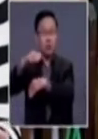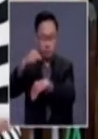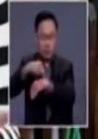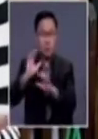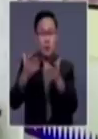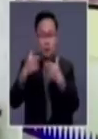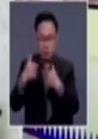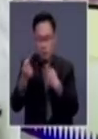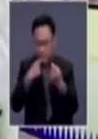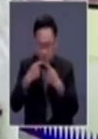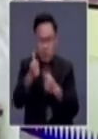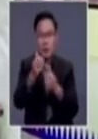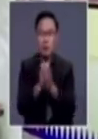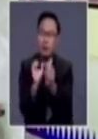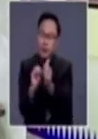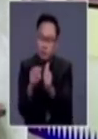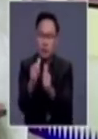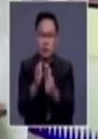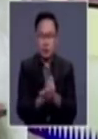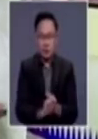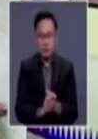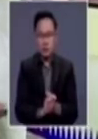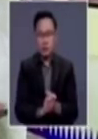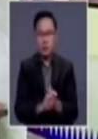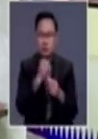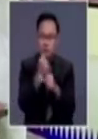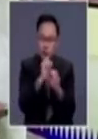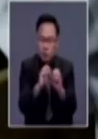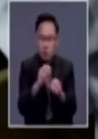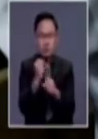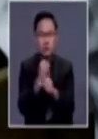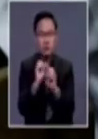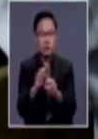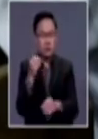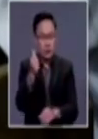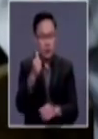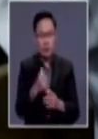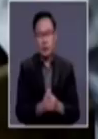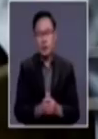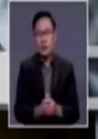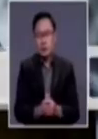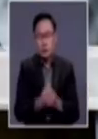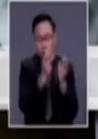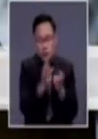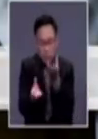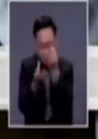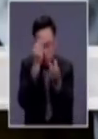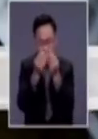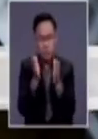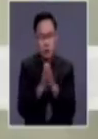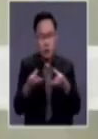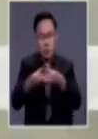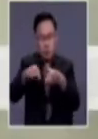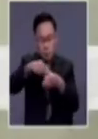โอเคอันนี้ไม่ถูกนะลูกนะเดี๋ยวฝึกใหม่ค่ะกฎของที่เราไปอบรมกันนะคะเราก็จะมีการแชร์ไอเดียกัน